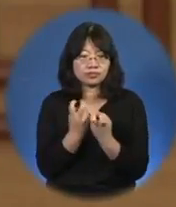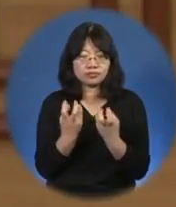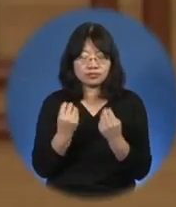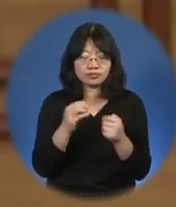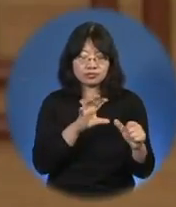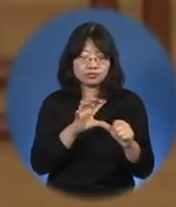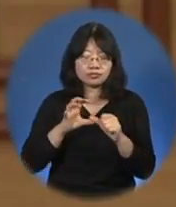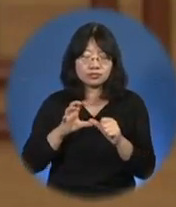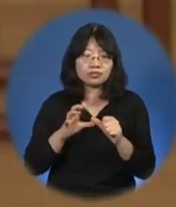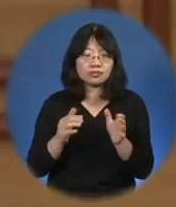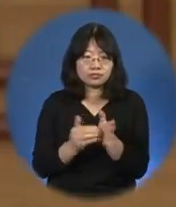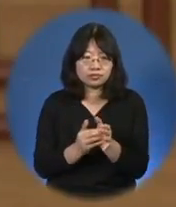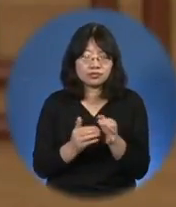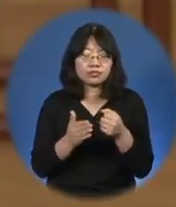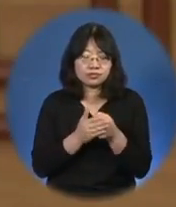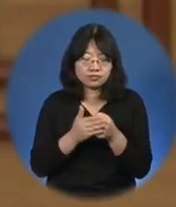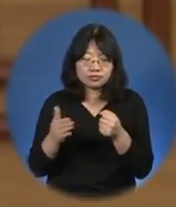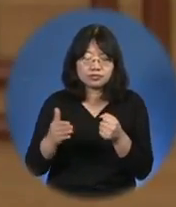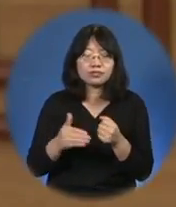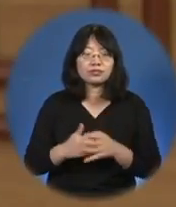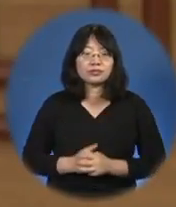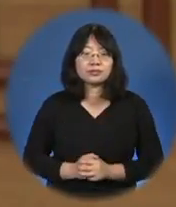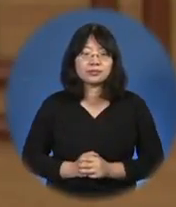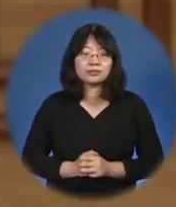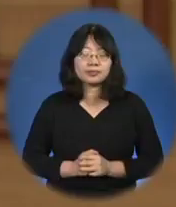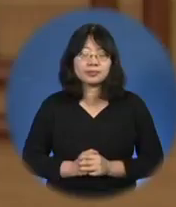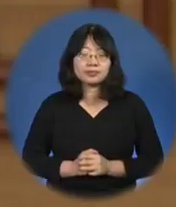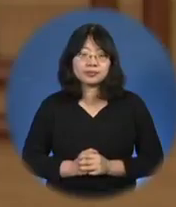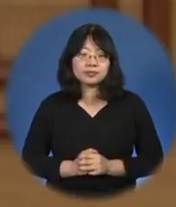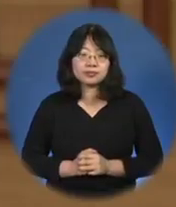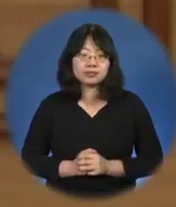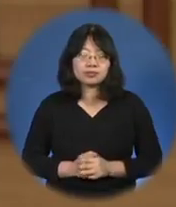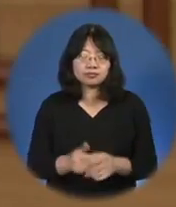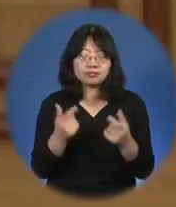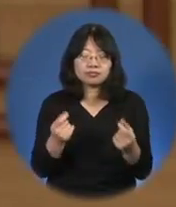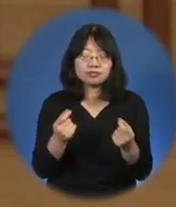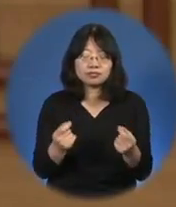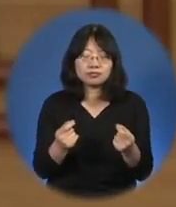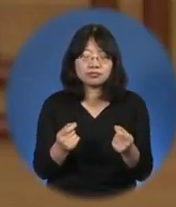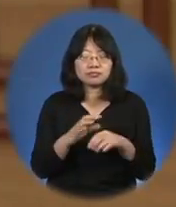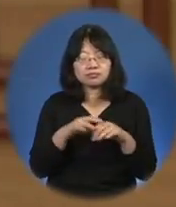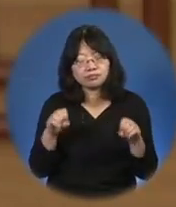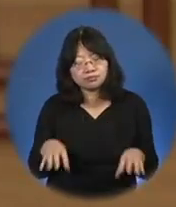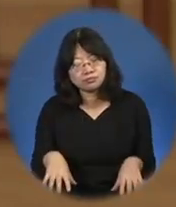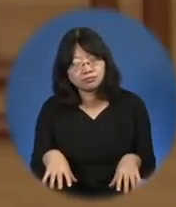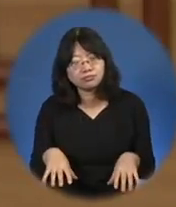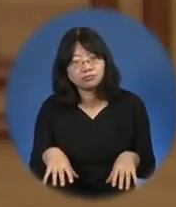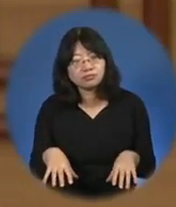많이 동원되기도 했었던 것 같습니다. 맞아요. 예, 그래서 예. 그런 이제 소모적인